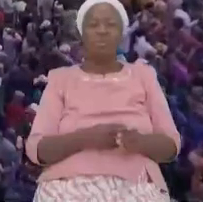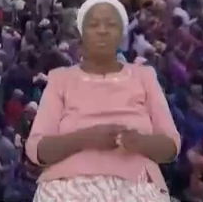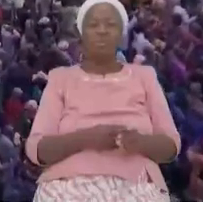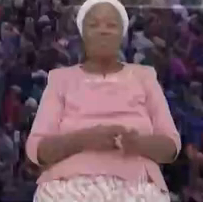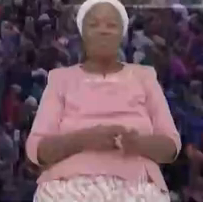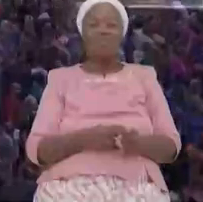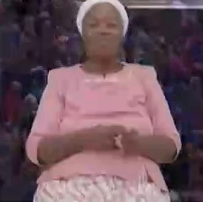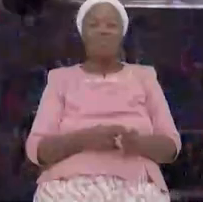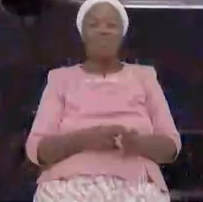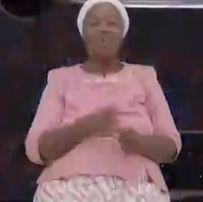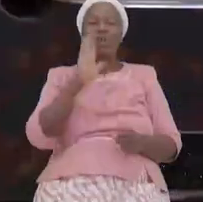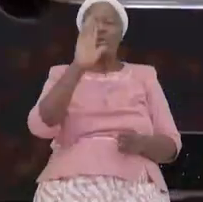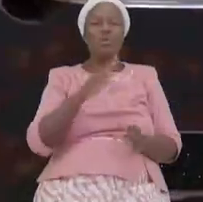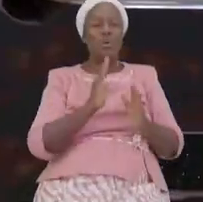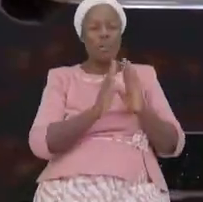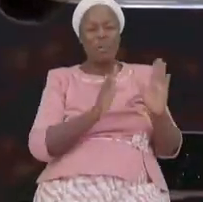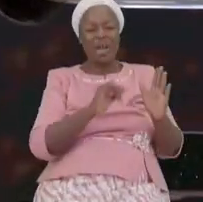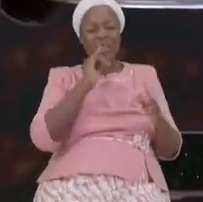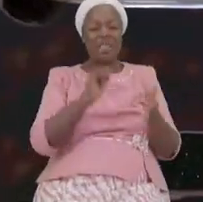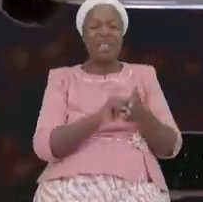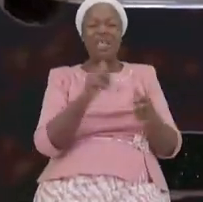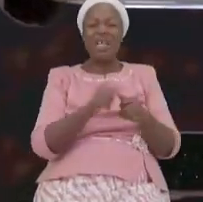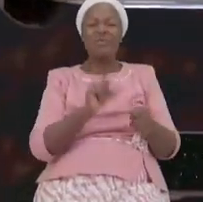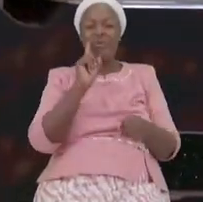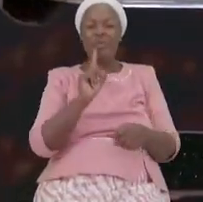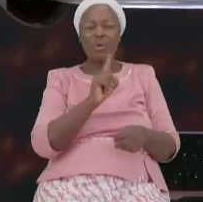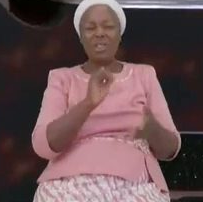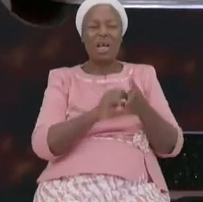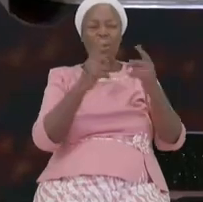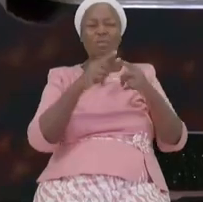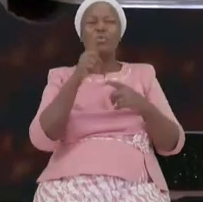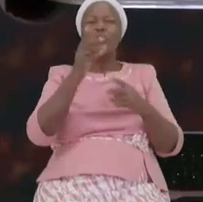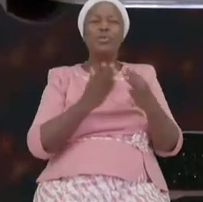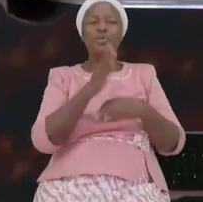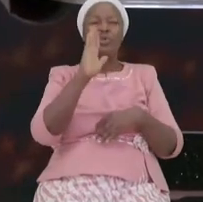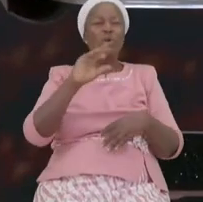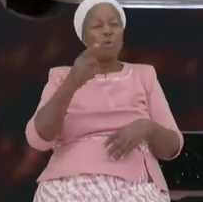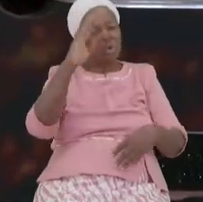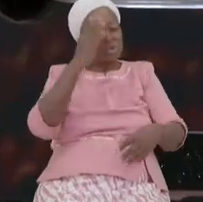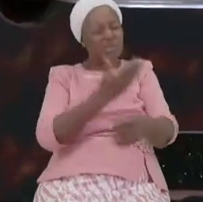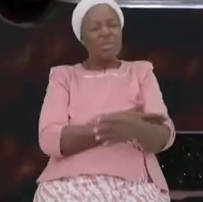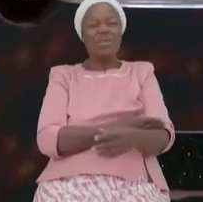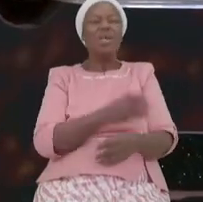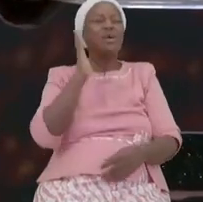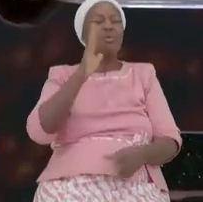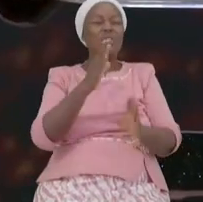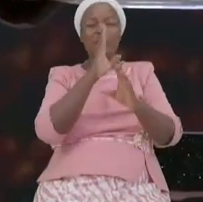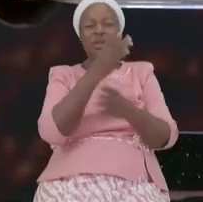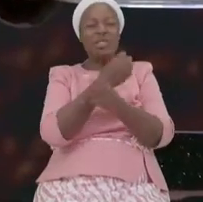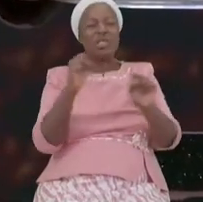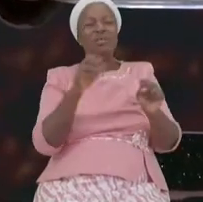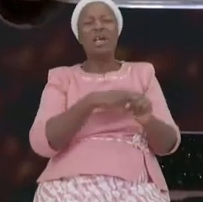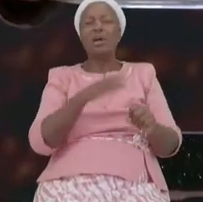ton plan, c'est que chacun qui vient à toi par ton Fils unique soit sauvé, soit